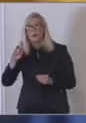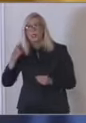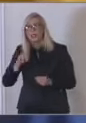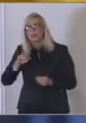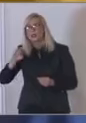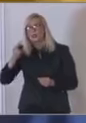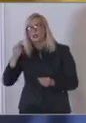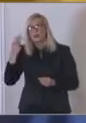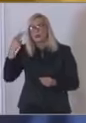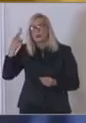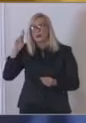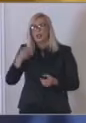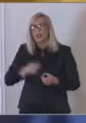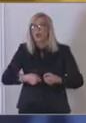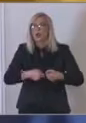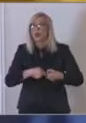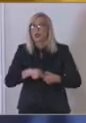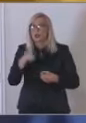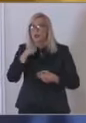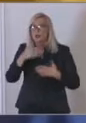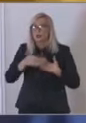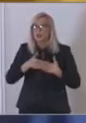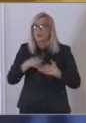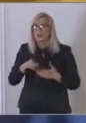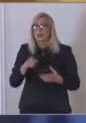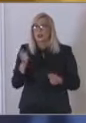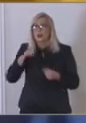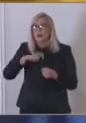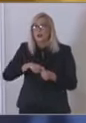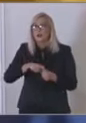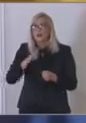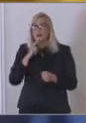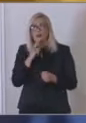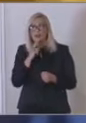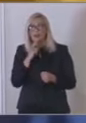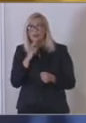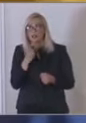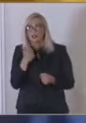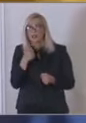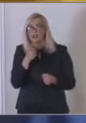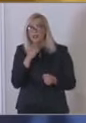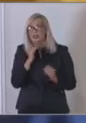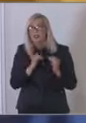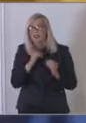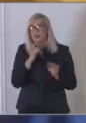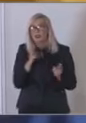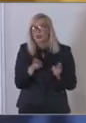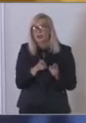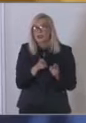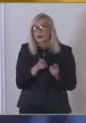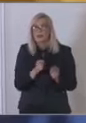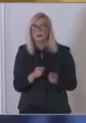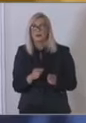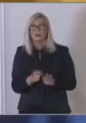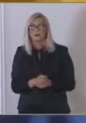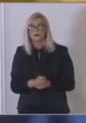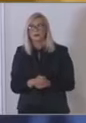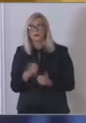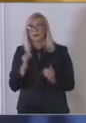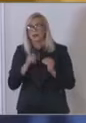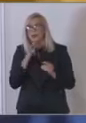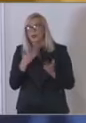përket vendosjes së masave që kufizojnë për hapjen e virusit. Pra çfarëdo mase që ndërmarrim ne, ose që ndërmerr